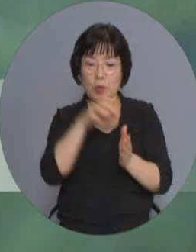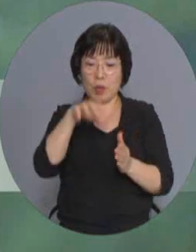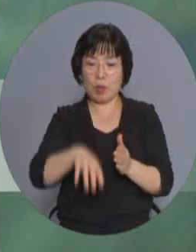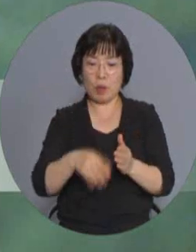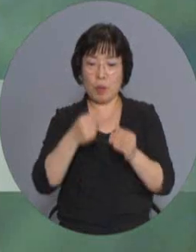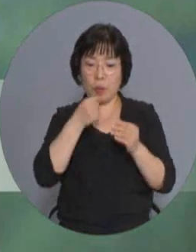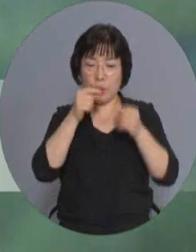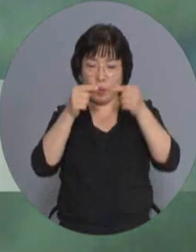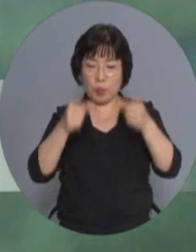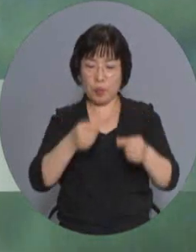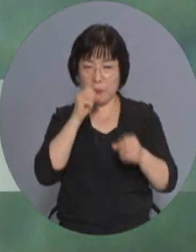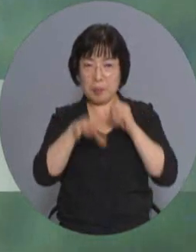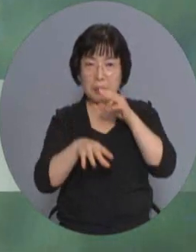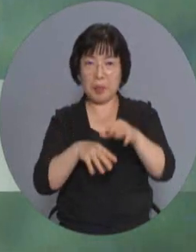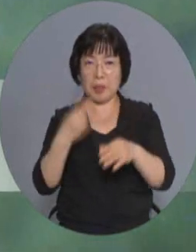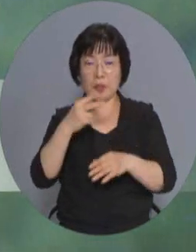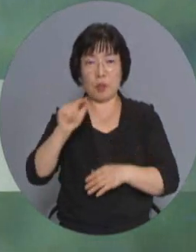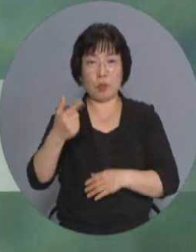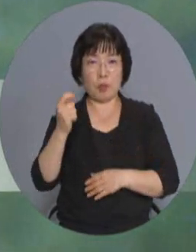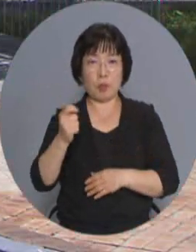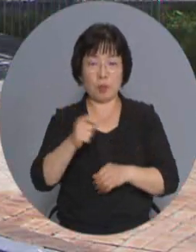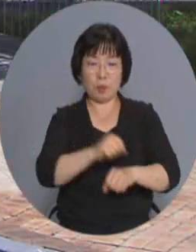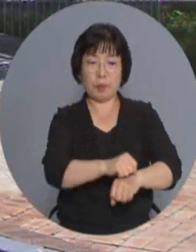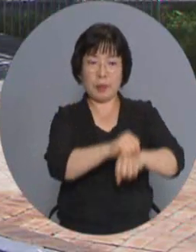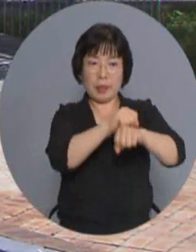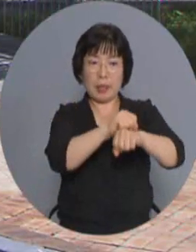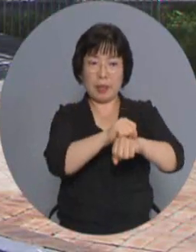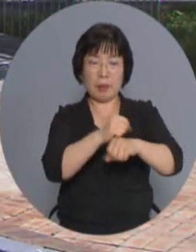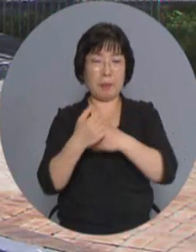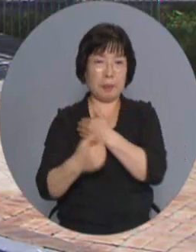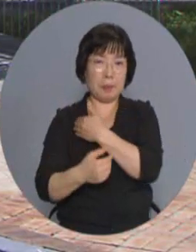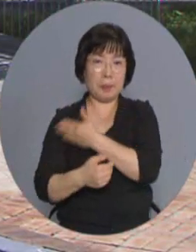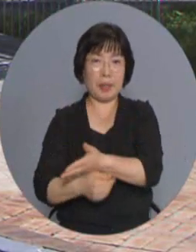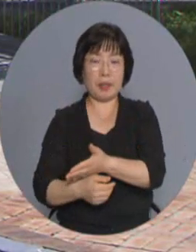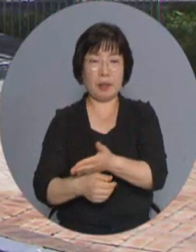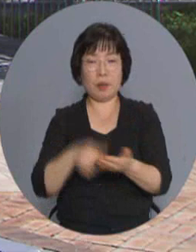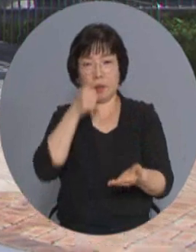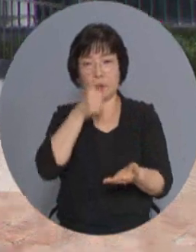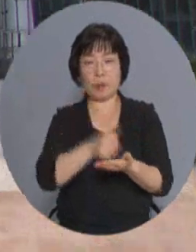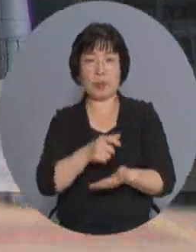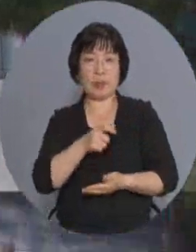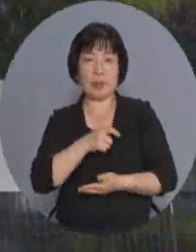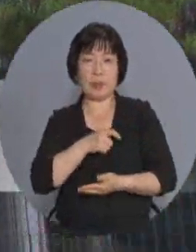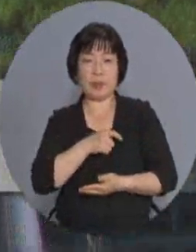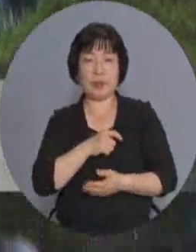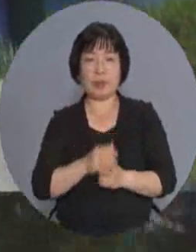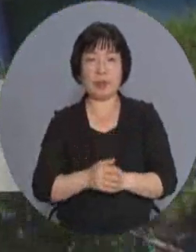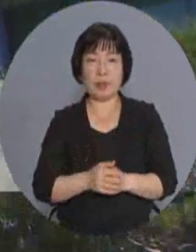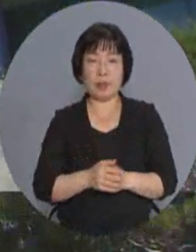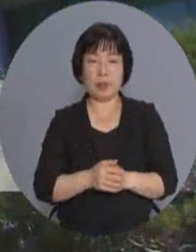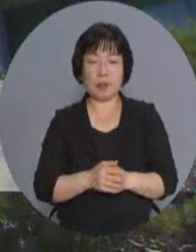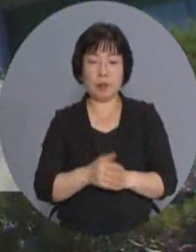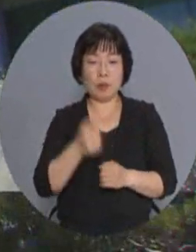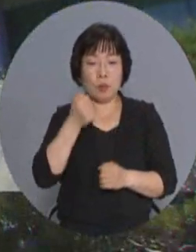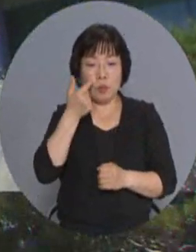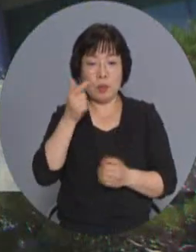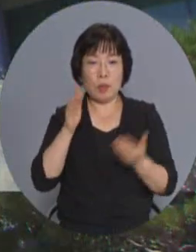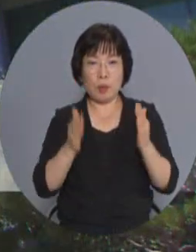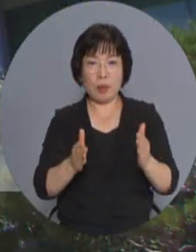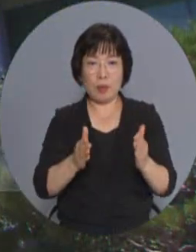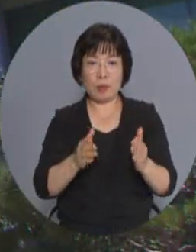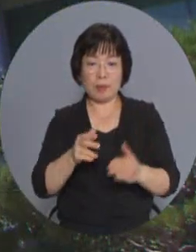알루미늄 폐기물 약 2,600 톤을 쌓아두고 방치한 혐의를 받고 있습니다 검찰은 이들이 고의로 물류창고의